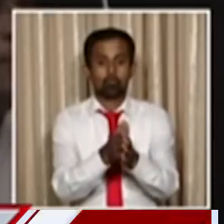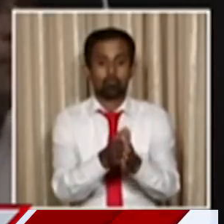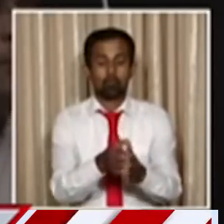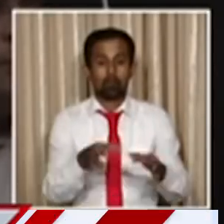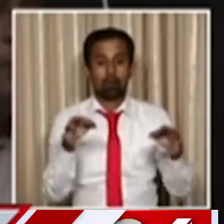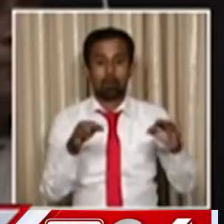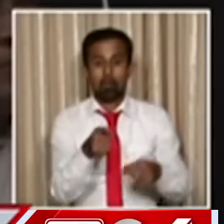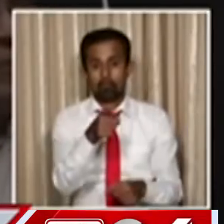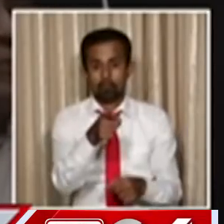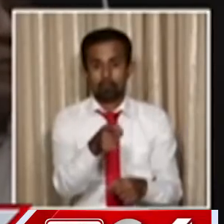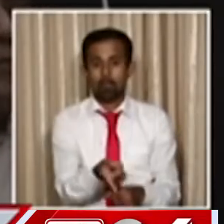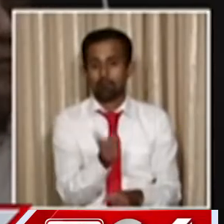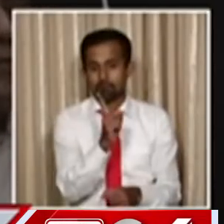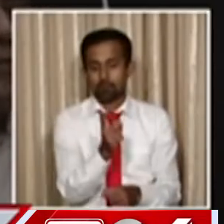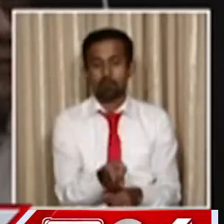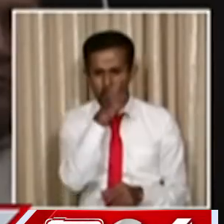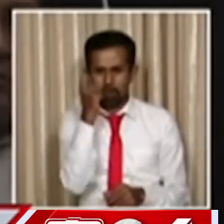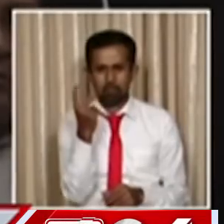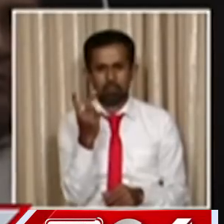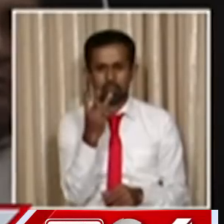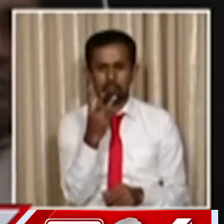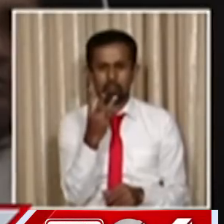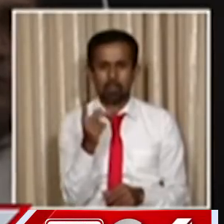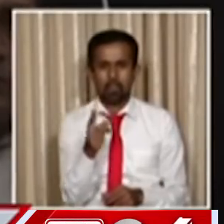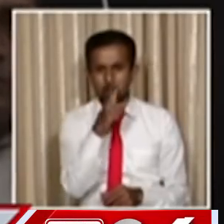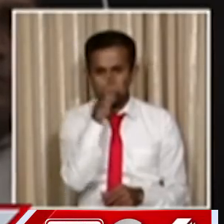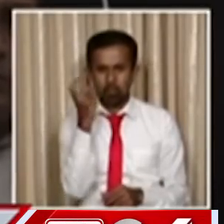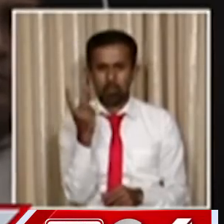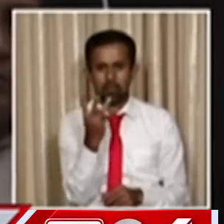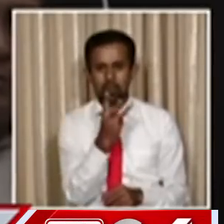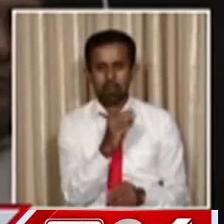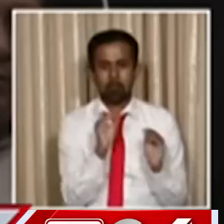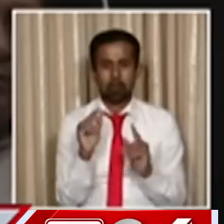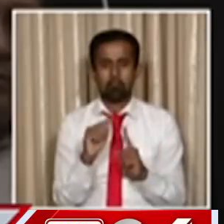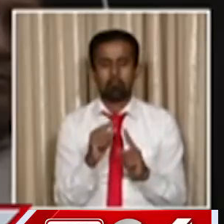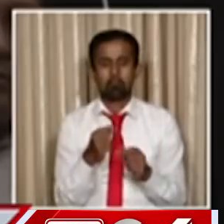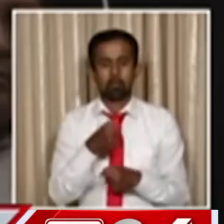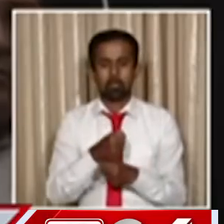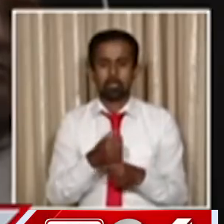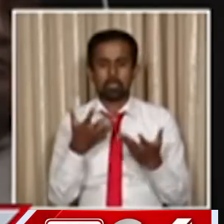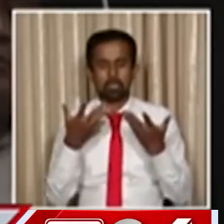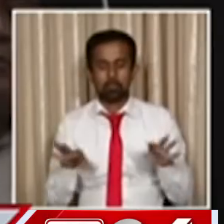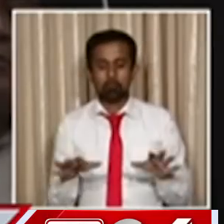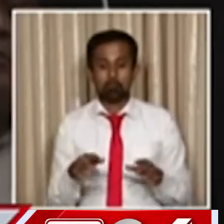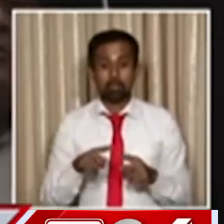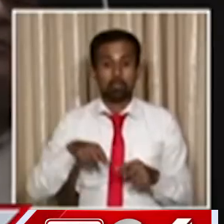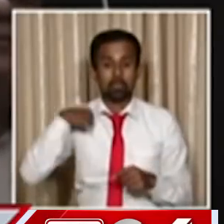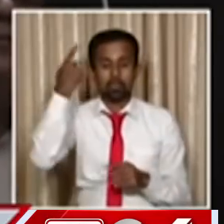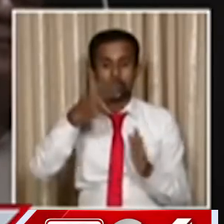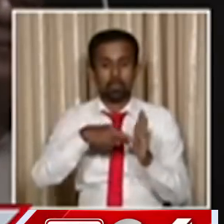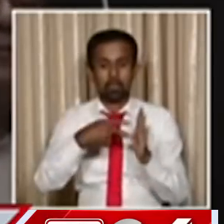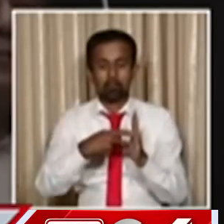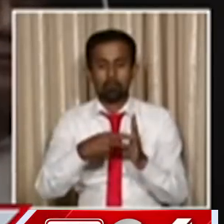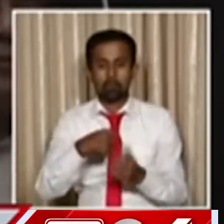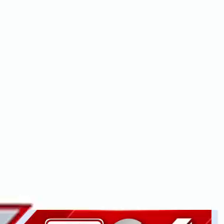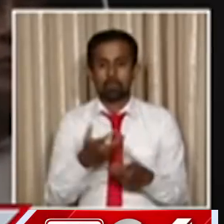නැට ණ්ඩාවත් අපි උඹලට දෙනවා ෂොට් එක කියන කාරණේ. තවය පොය කිහිපයකින් මේ ආණ්ඩුව ඉවරයි. ගොඩක් වෙලාවට ඊළඟ ආයවැයේදී මේ ආණ්ඩුව